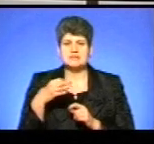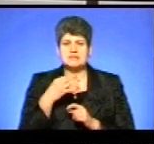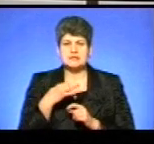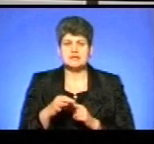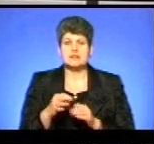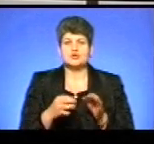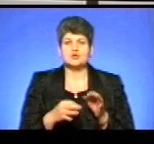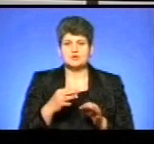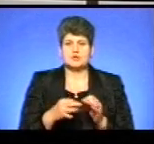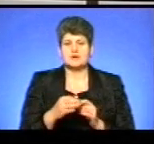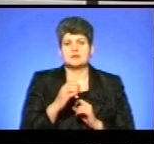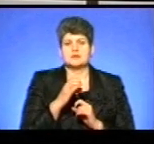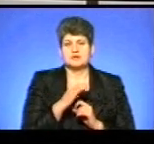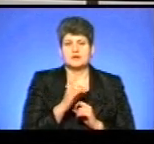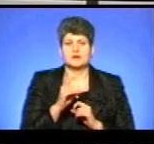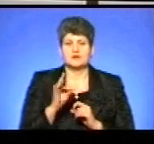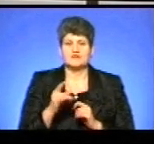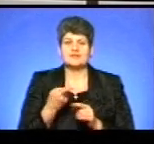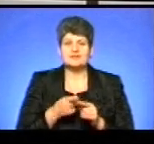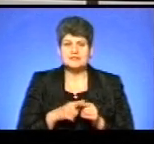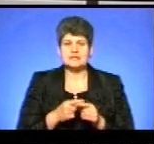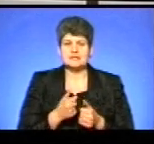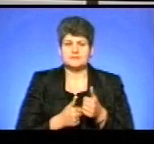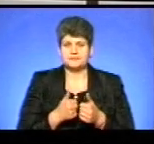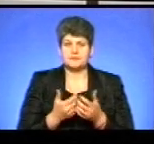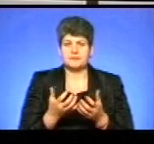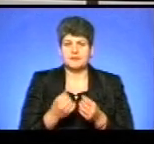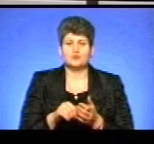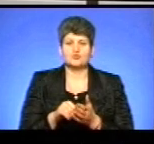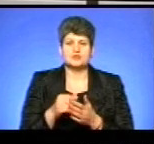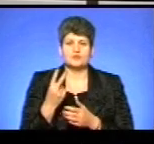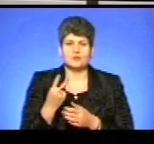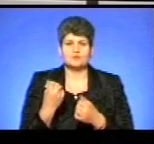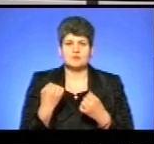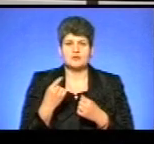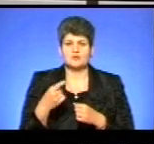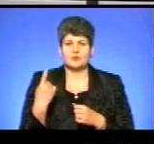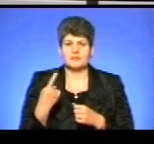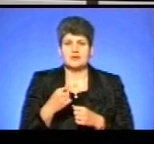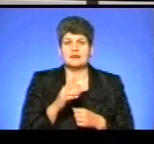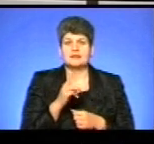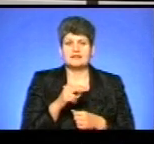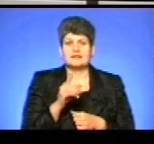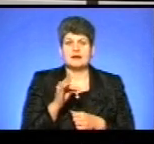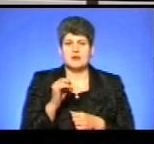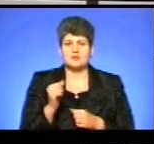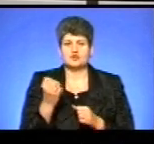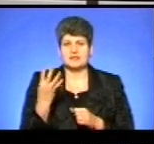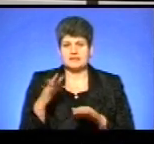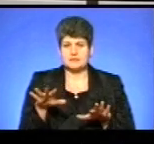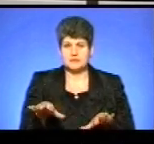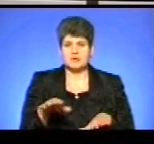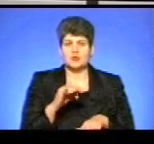України з біатлону Світлана Крикунчук. У цій гонці брали участь ще 2 спортсменів з Тернопільщини. Давид Драбик на 14-му місці,